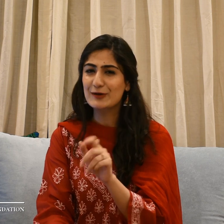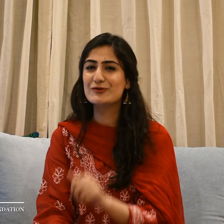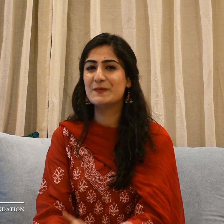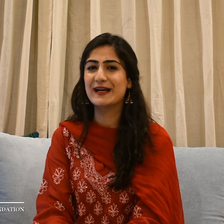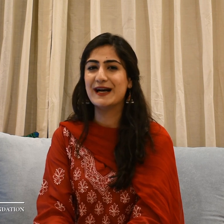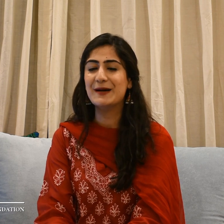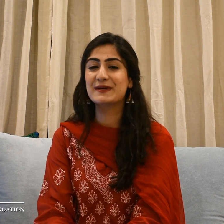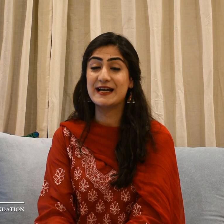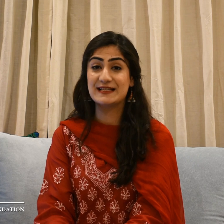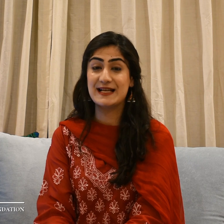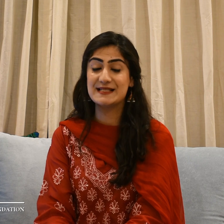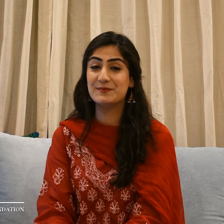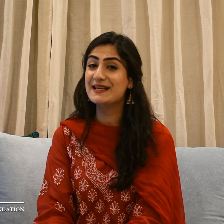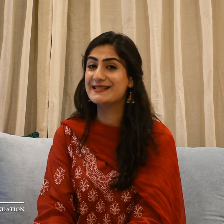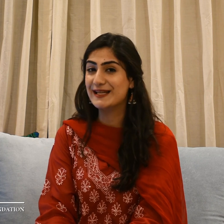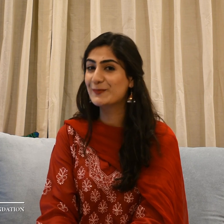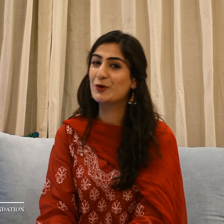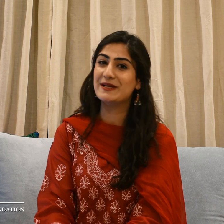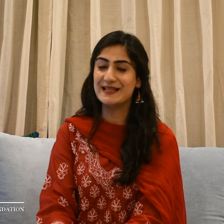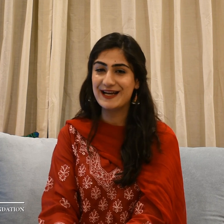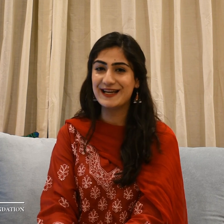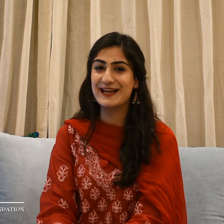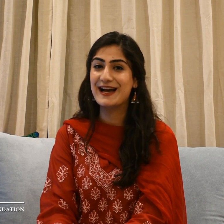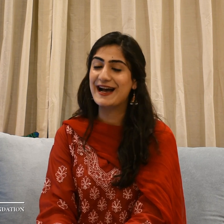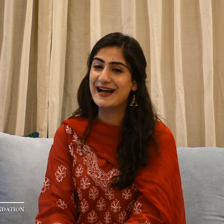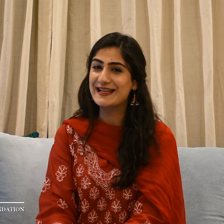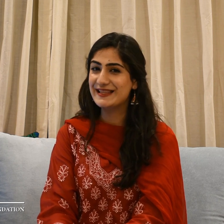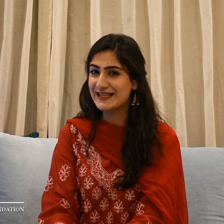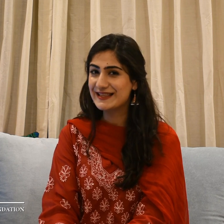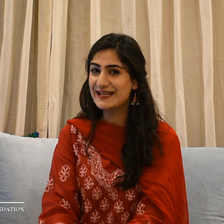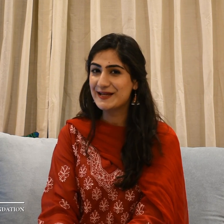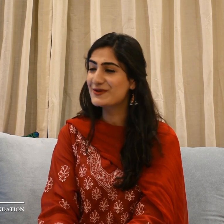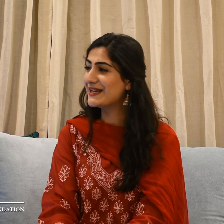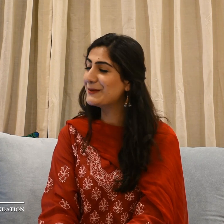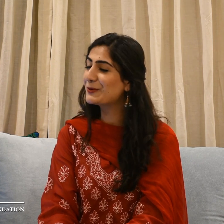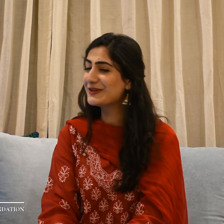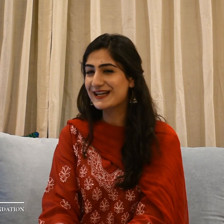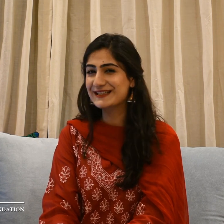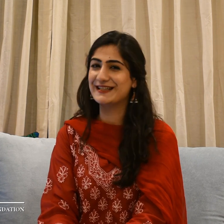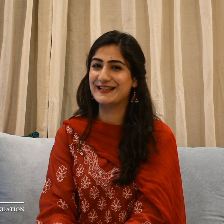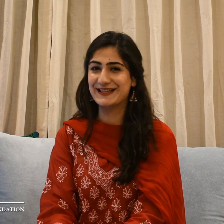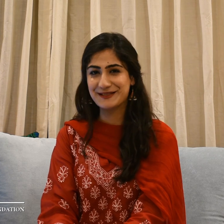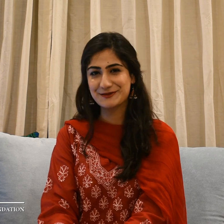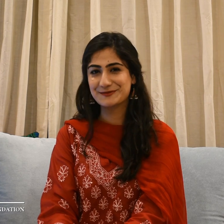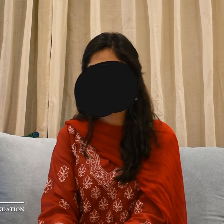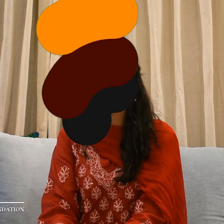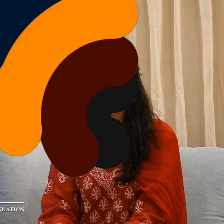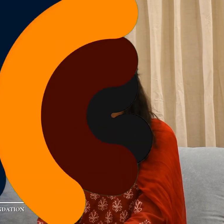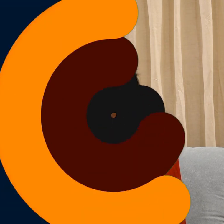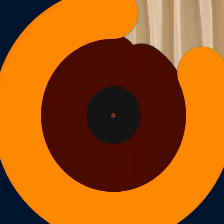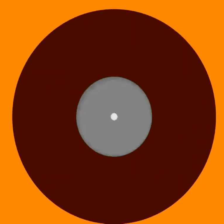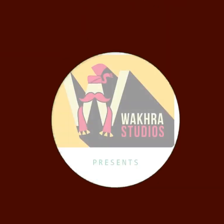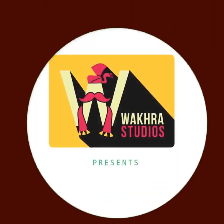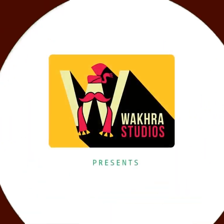तरह का कुछ पैगाम कायद आज़म ने ज़ैनब को भी दिया है। आइए देखते हैं वो ज़ैनब को क्या कह रहे हैं।